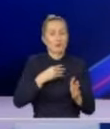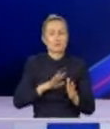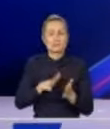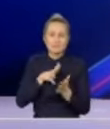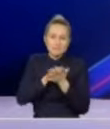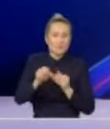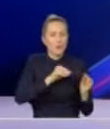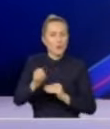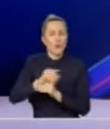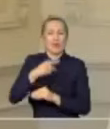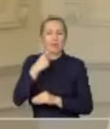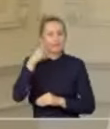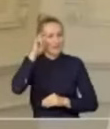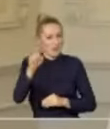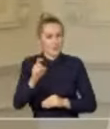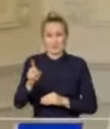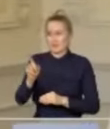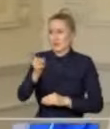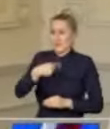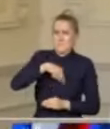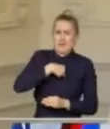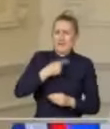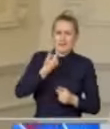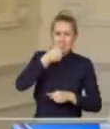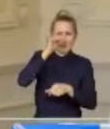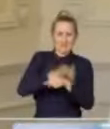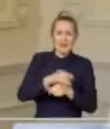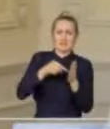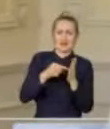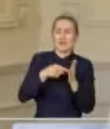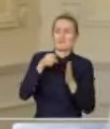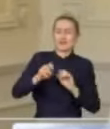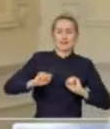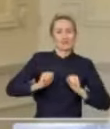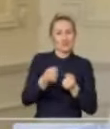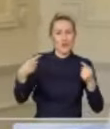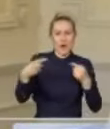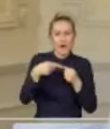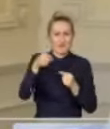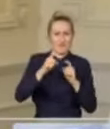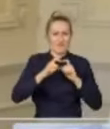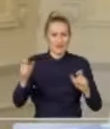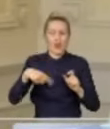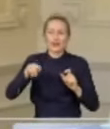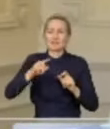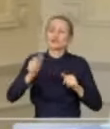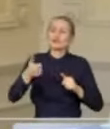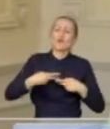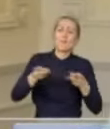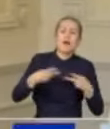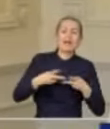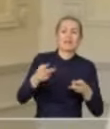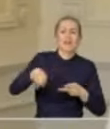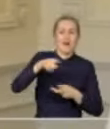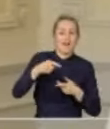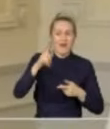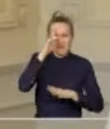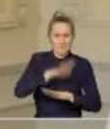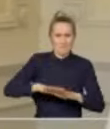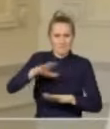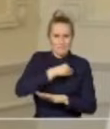światowej. My nie możemy zgodzić się na tego rodzaju funkcjonowanie wielkich mediów społecznościowych na terenie Polski,